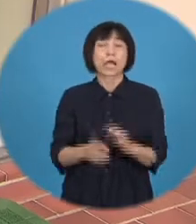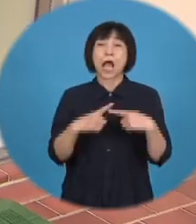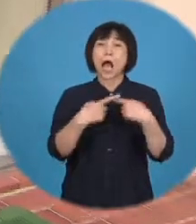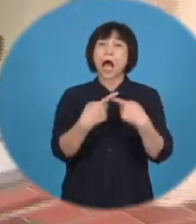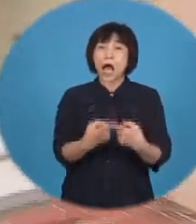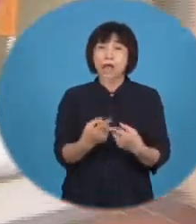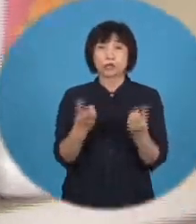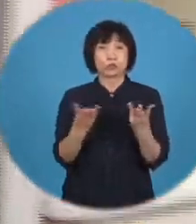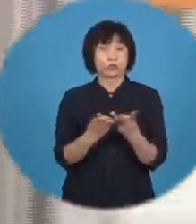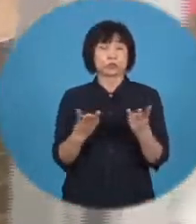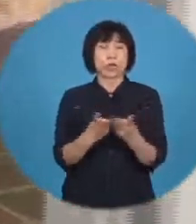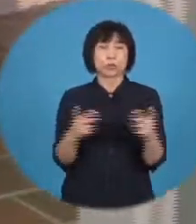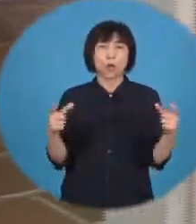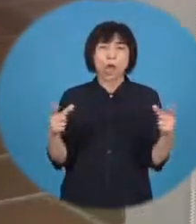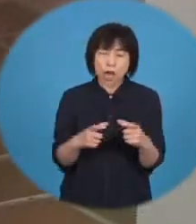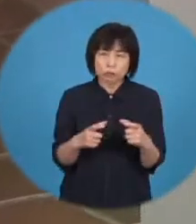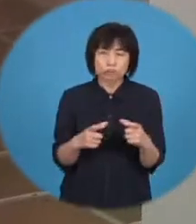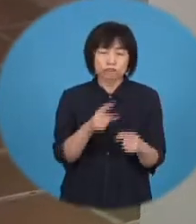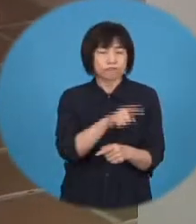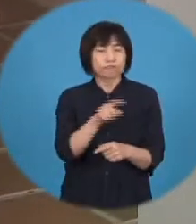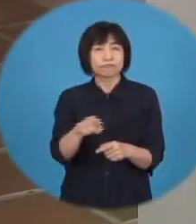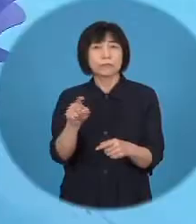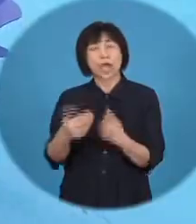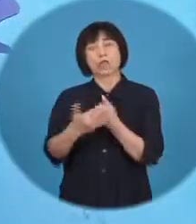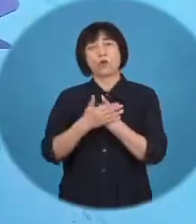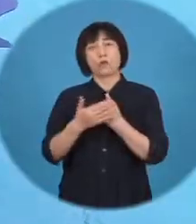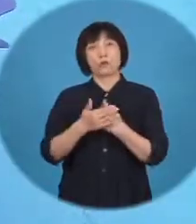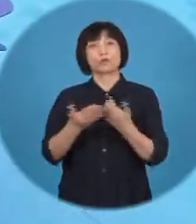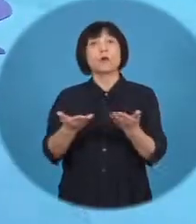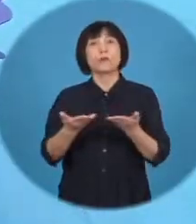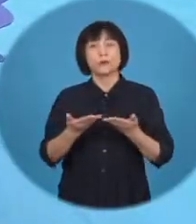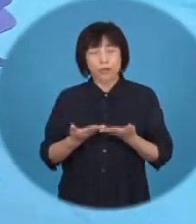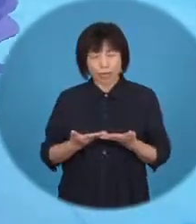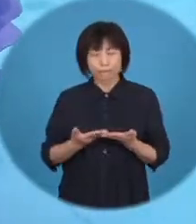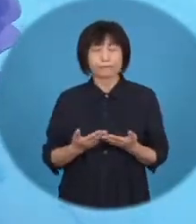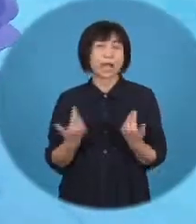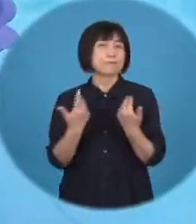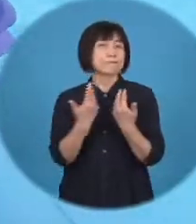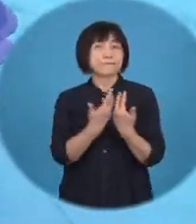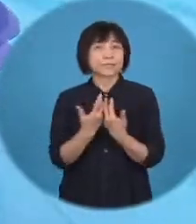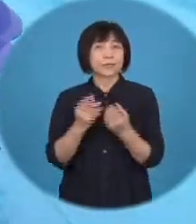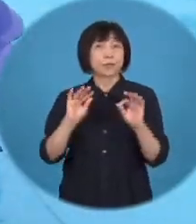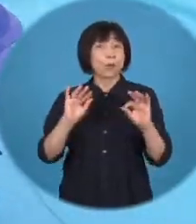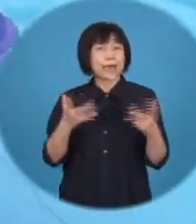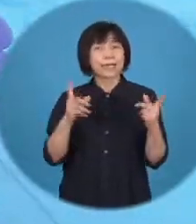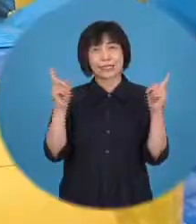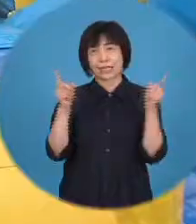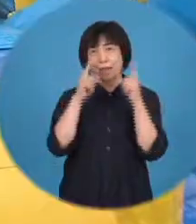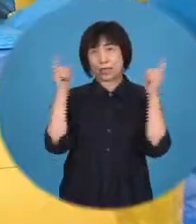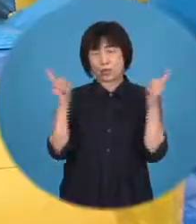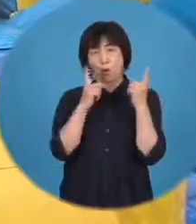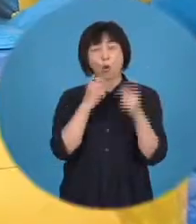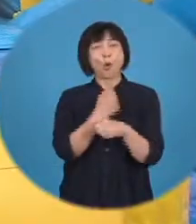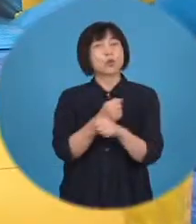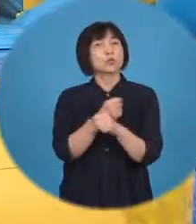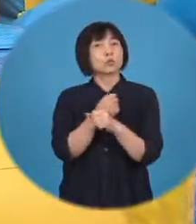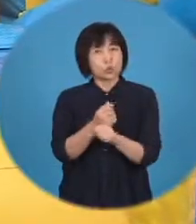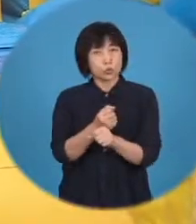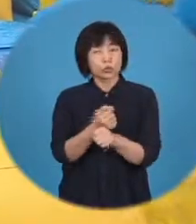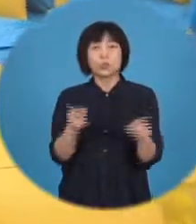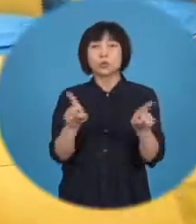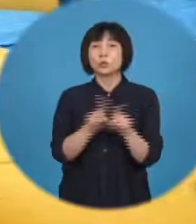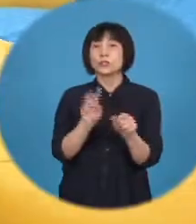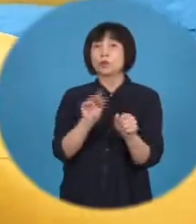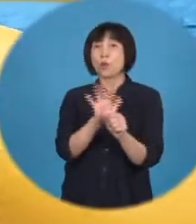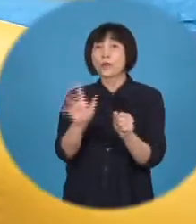制限等へのご協力をいただいております。密とならないようイベントの内容を工夫し、ウィズコロナの状況